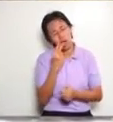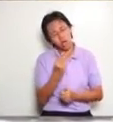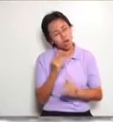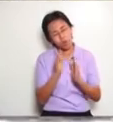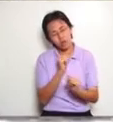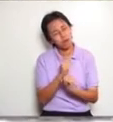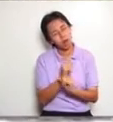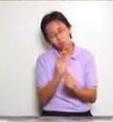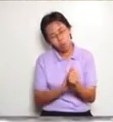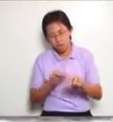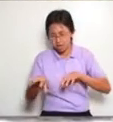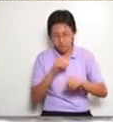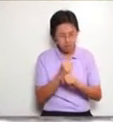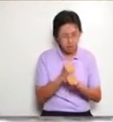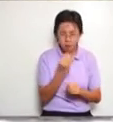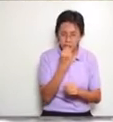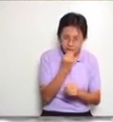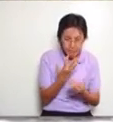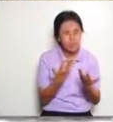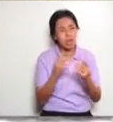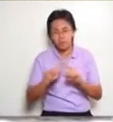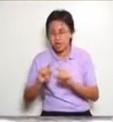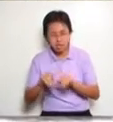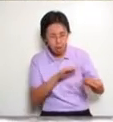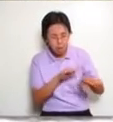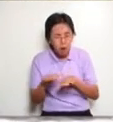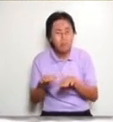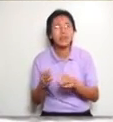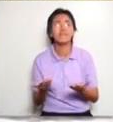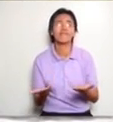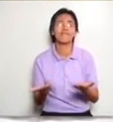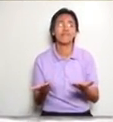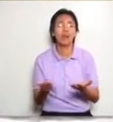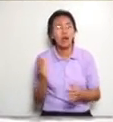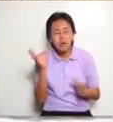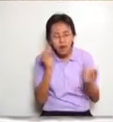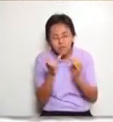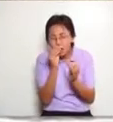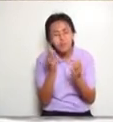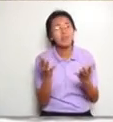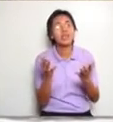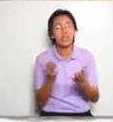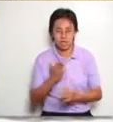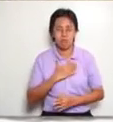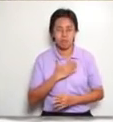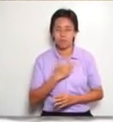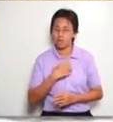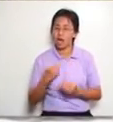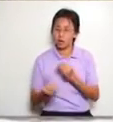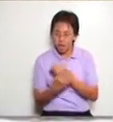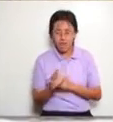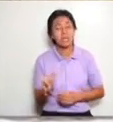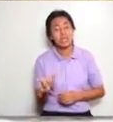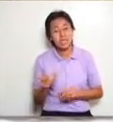าหาวกา technique